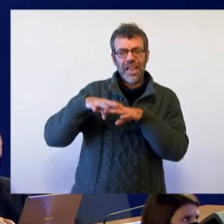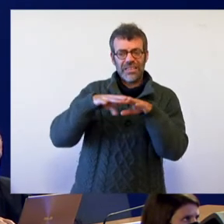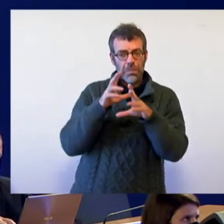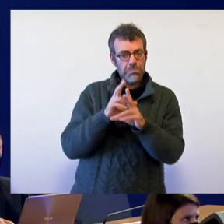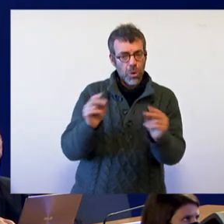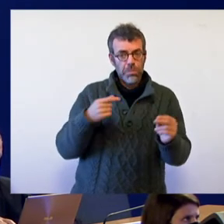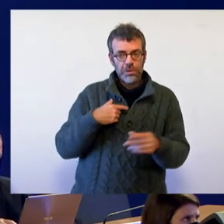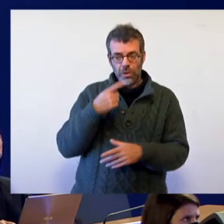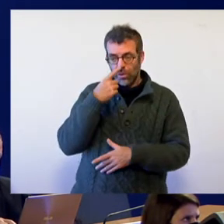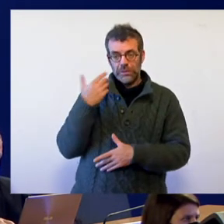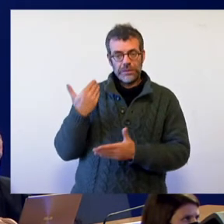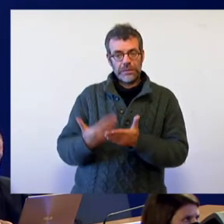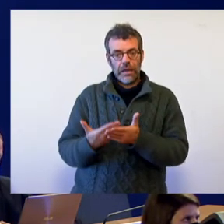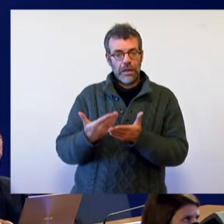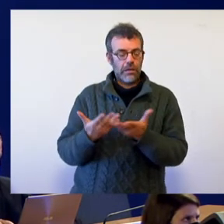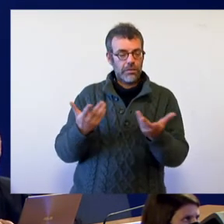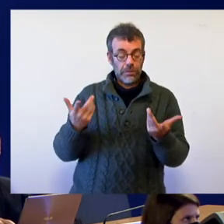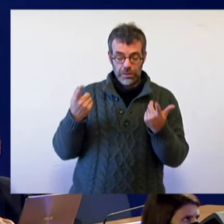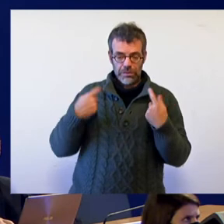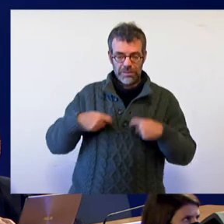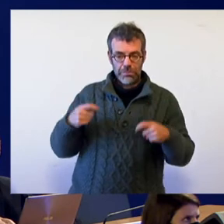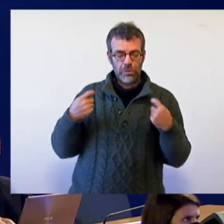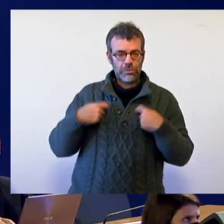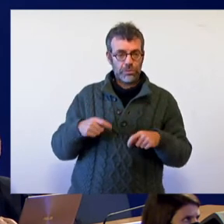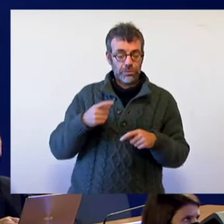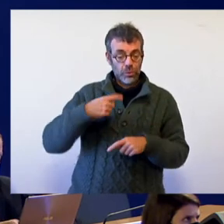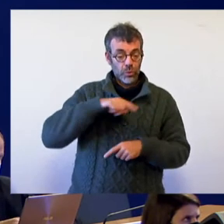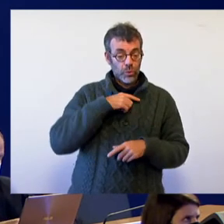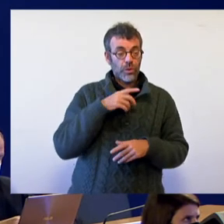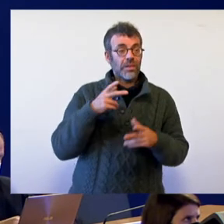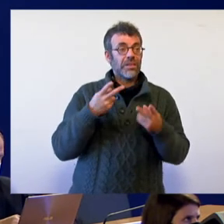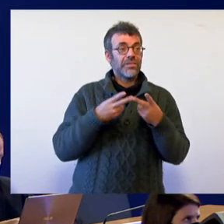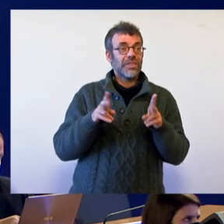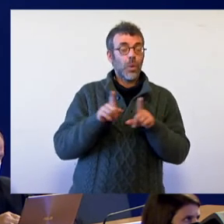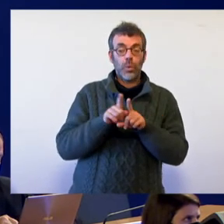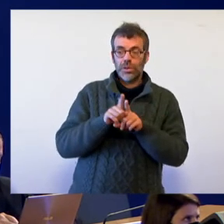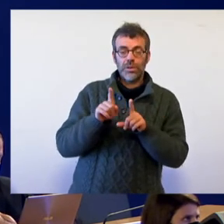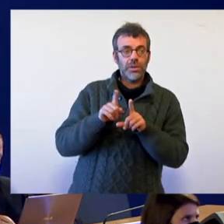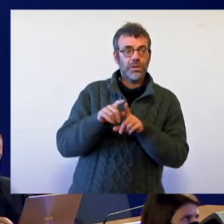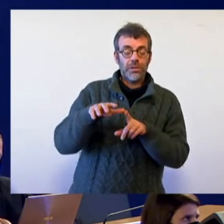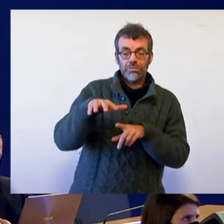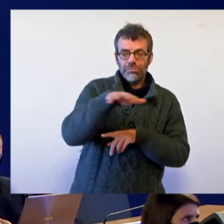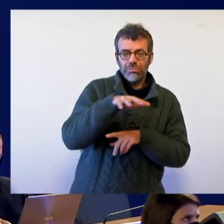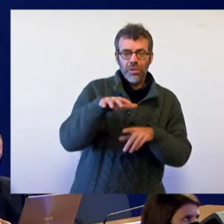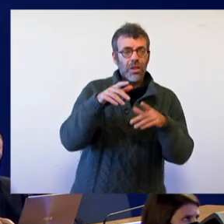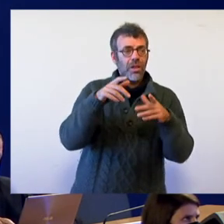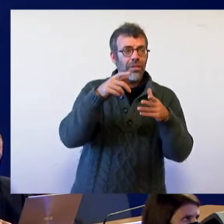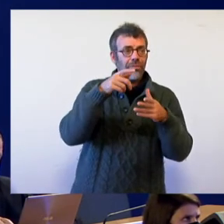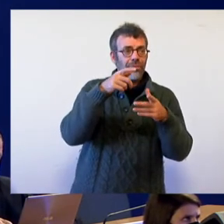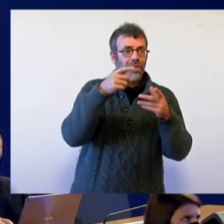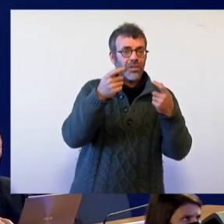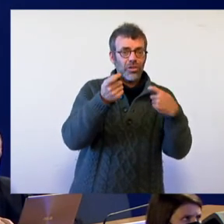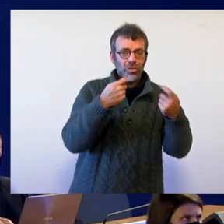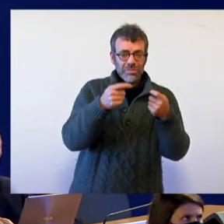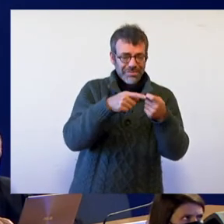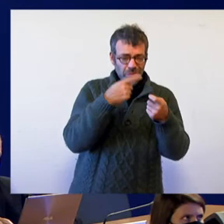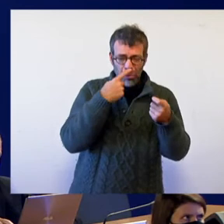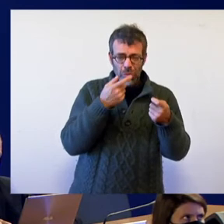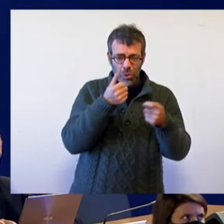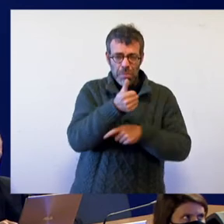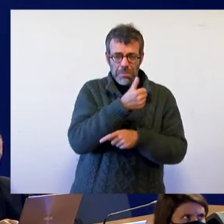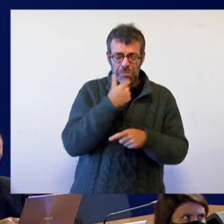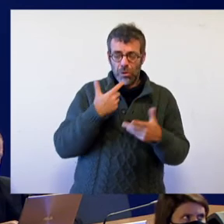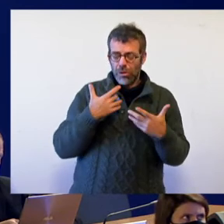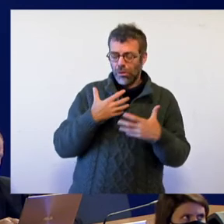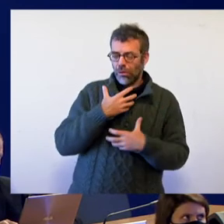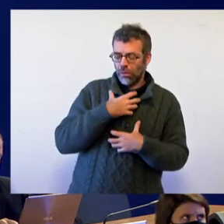a un coût qui est supporté par l'ensemble des Montpelliérains. Les gens des Halles aussi se plaignent parce qu'il y a eu une augmentation de la taxe d'enlèvement des ordures et ils se disent, est-ce